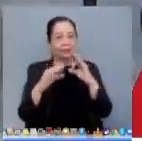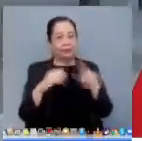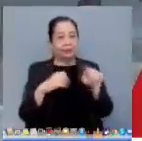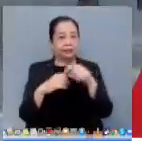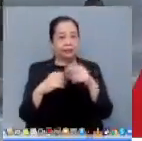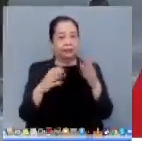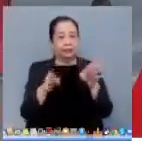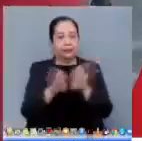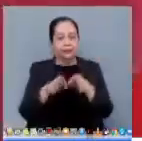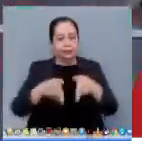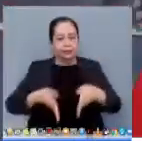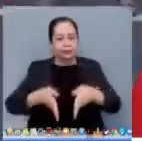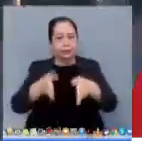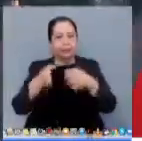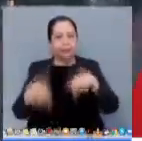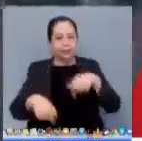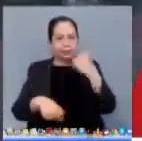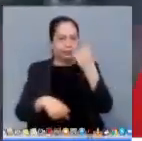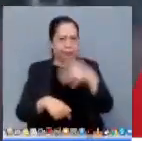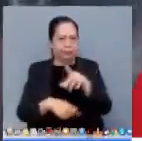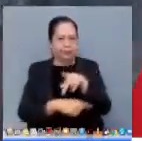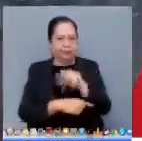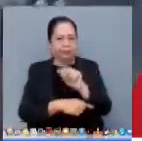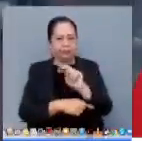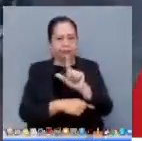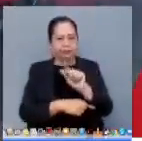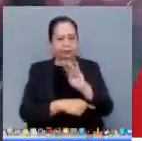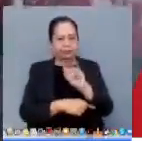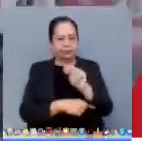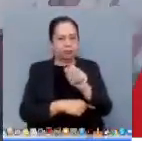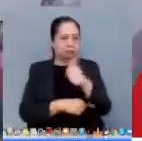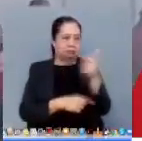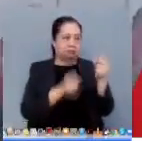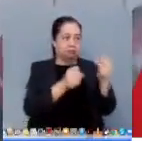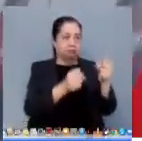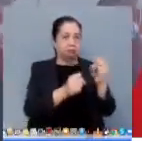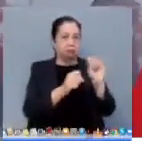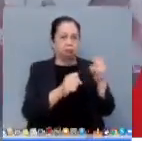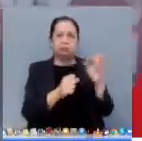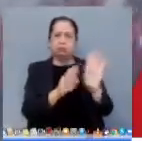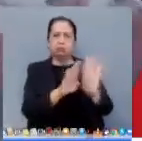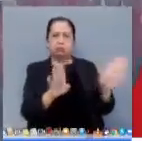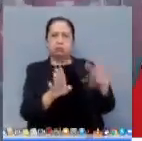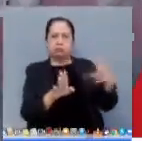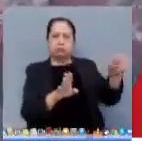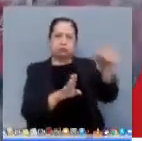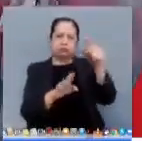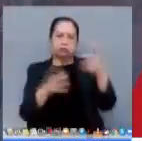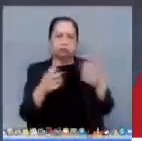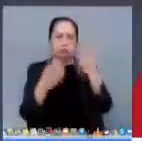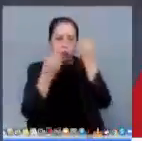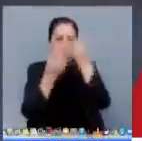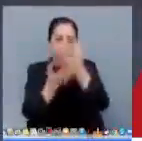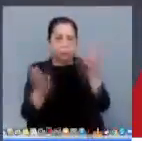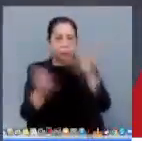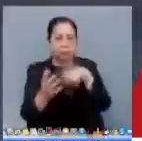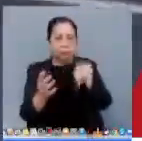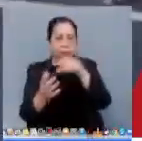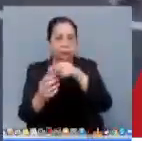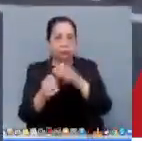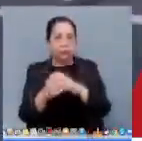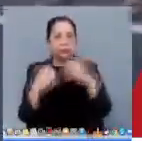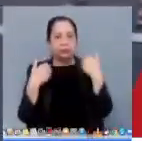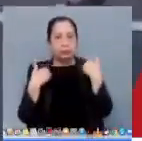nga po sa Pinaglabanan Shrine. All other streets of San Juan are open today. At gusto ko rin paalam sa lahat, no? May pasok po